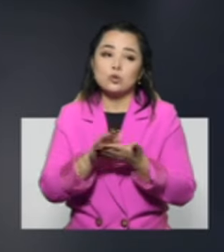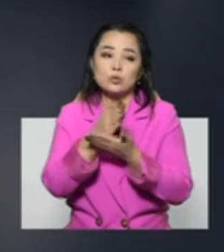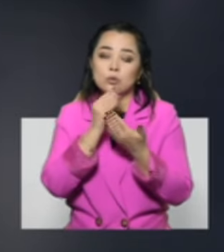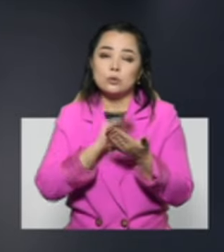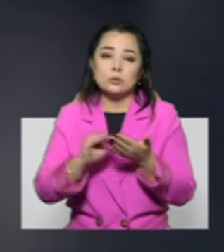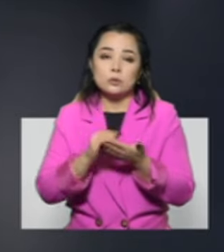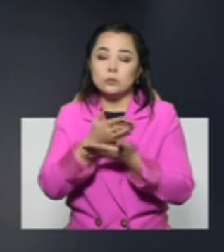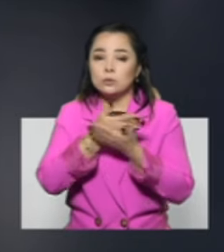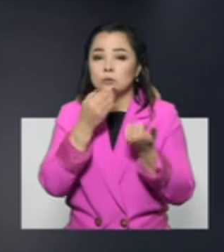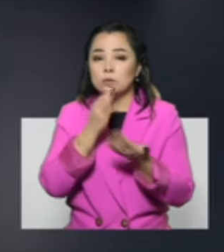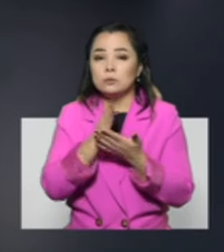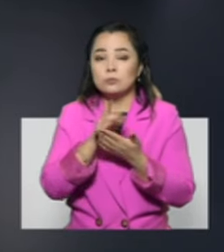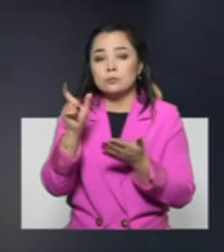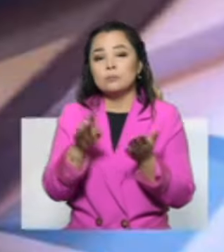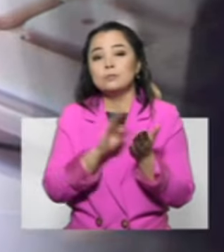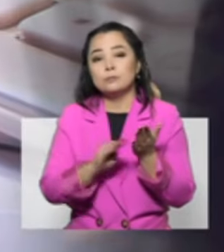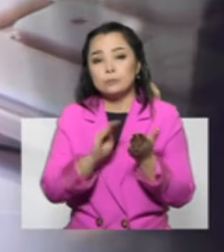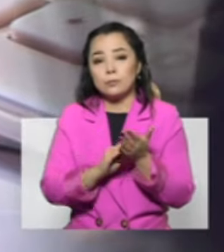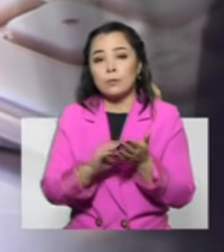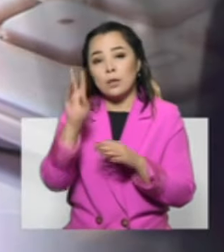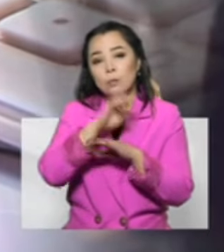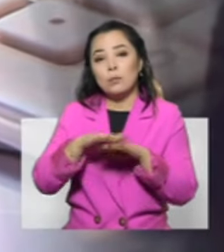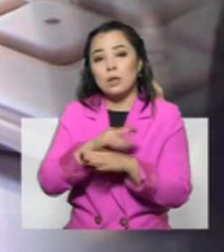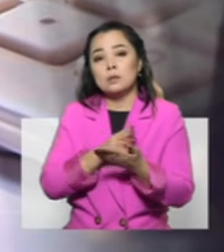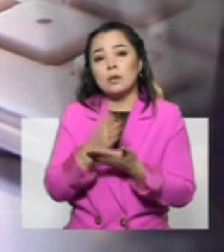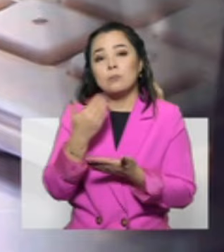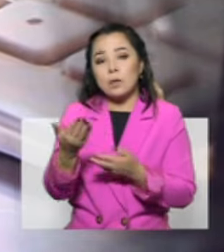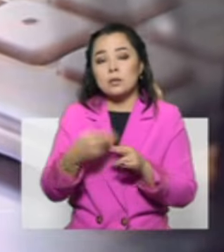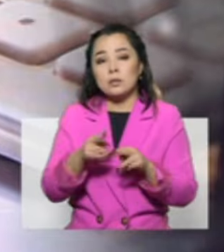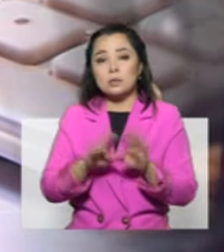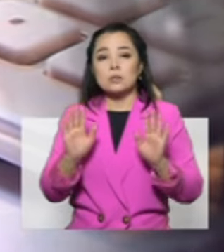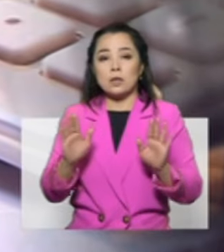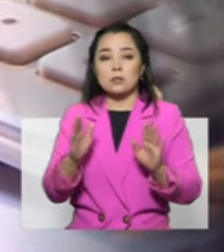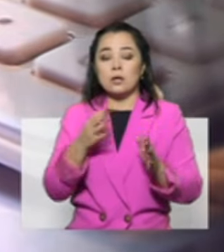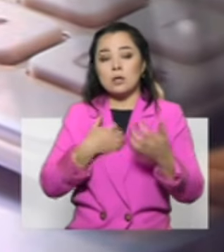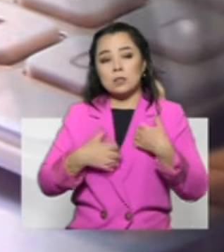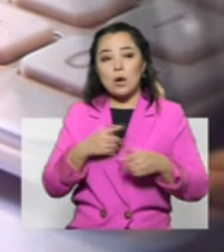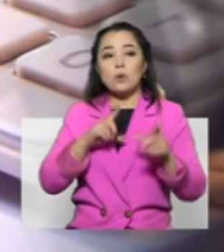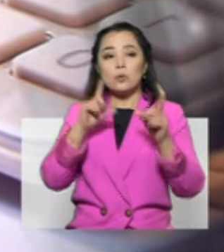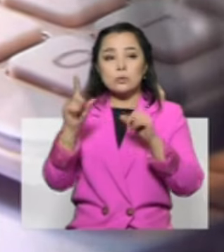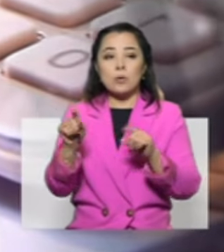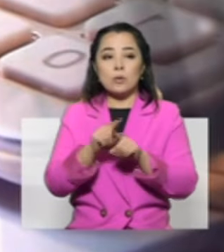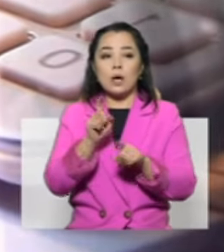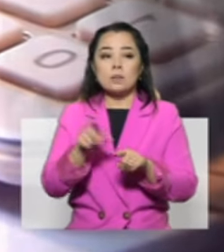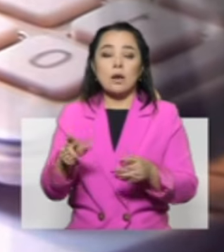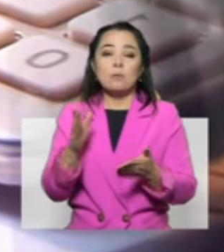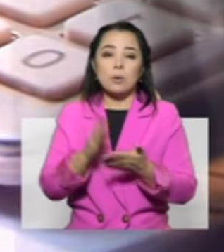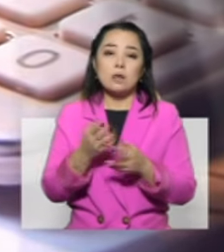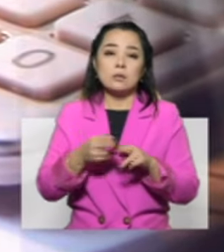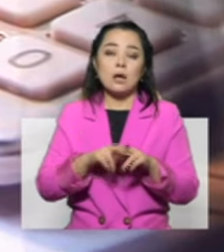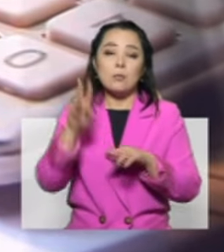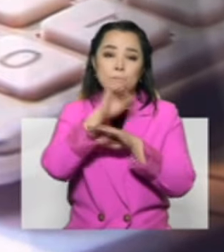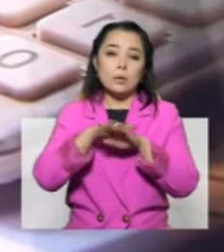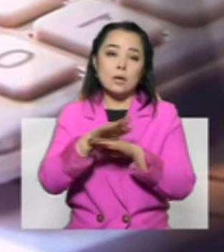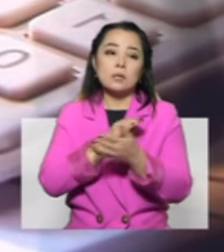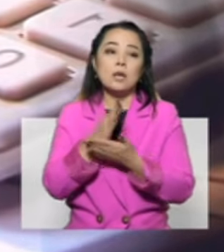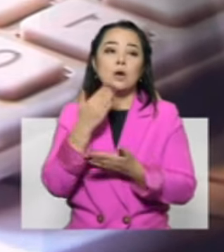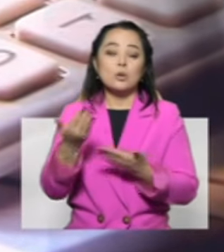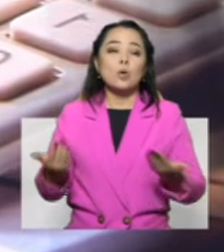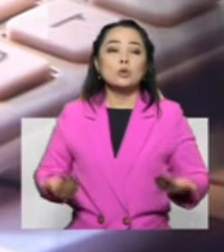жазады біздің өңірдегі тілші. Мемлекеттік қызмет. Кеткенше асық жандар аз емес. Дегенмен, мемлекеттік